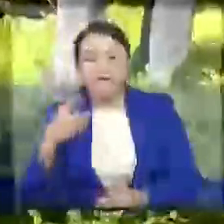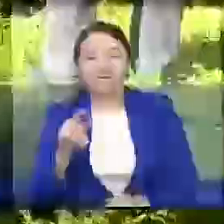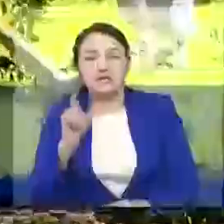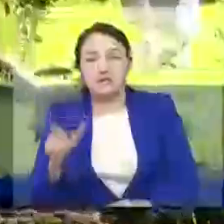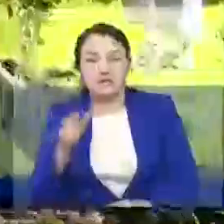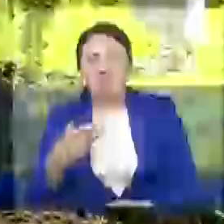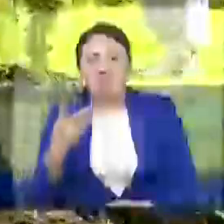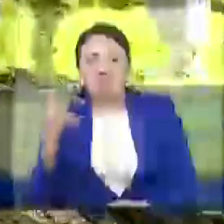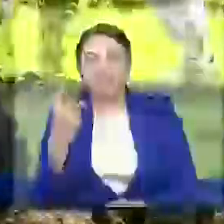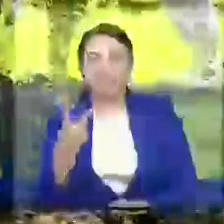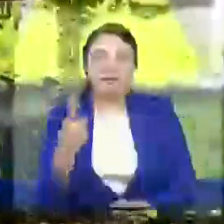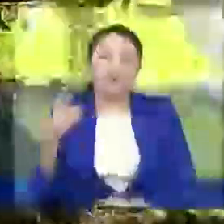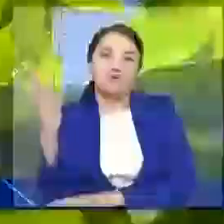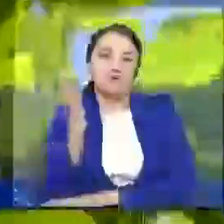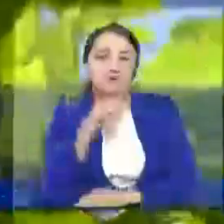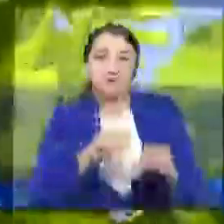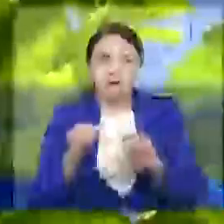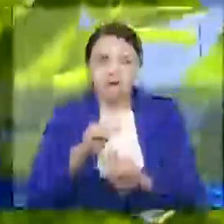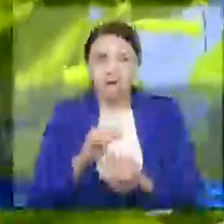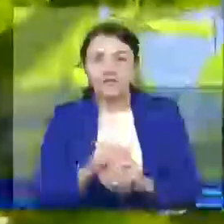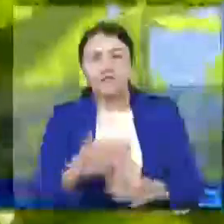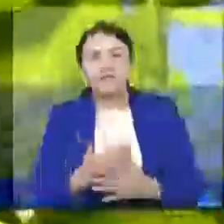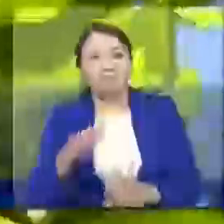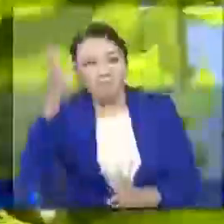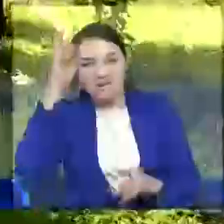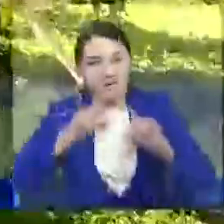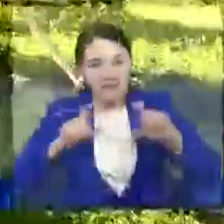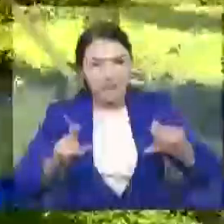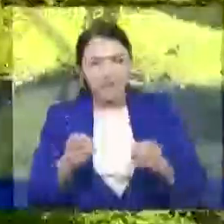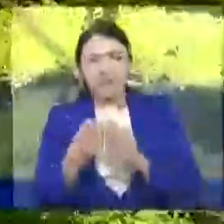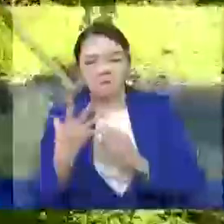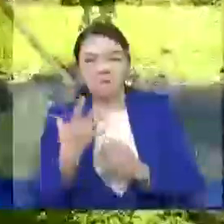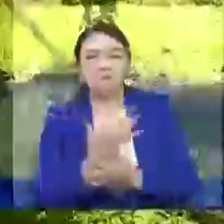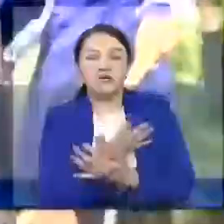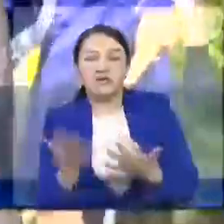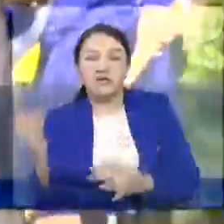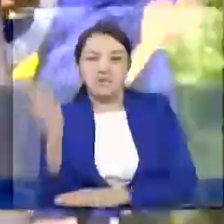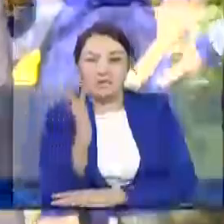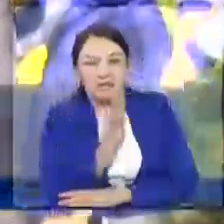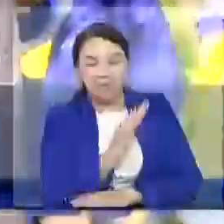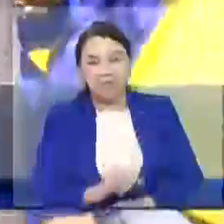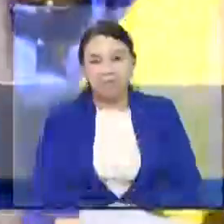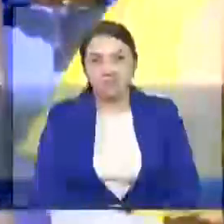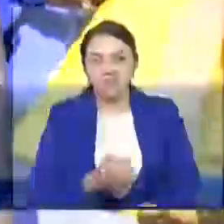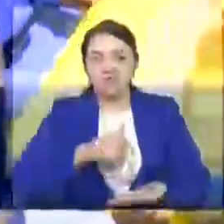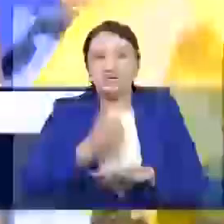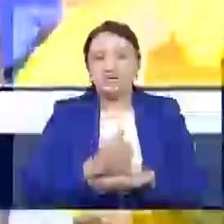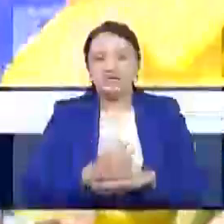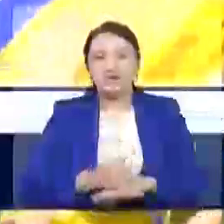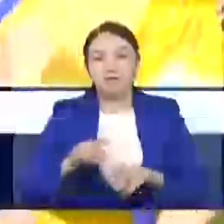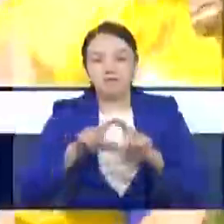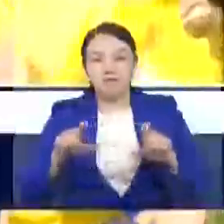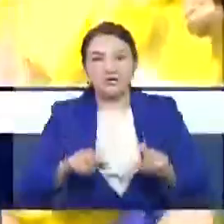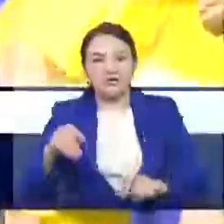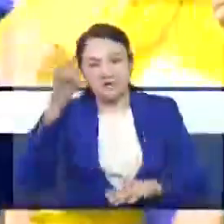қазылған жерге бір көшеттен отырғызды. Сөйтіп, демде білім ордасының алды 15 ағашқа толықты. Мемлекет басшысының Таза Қазақстан